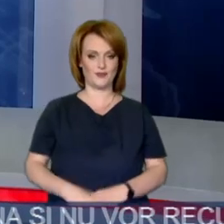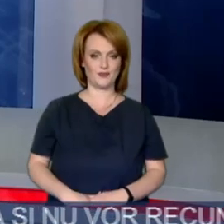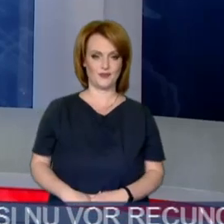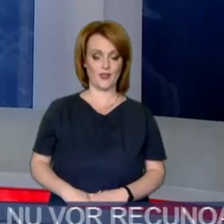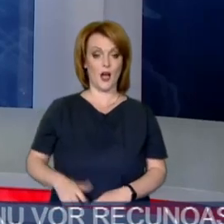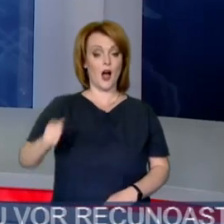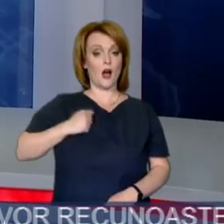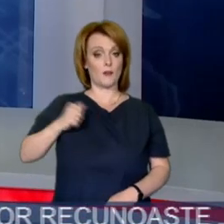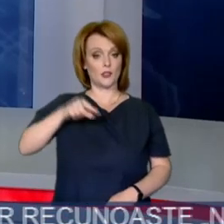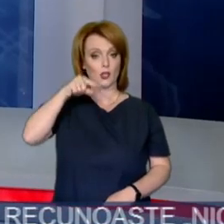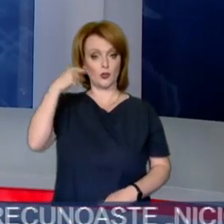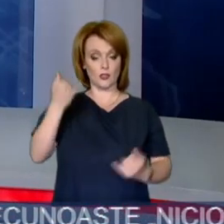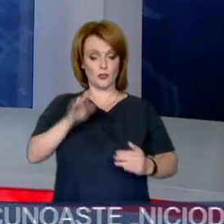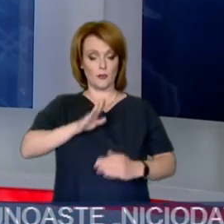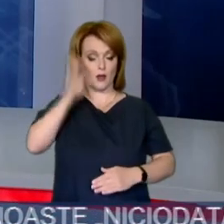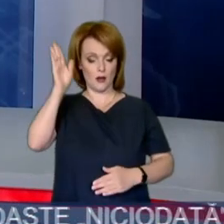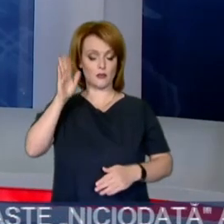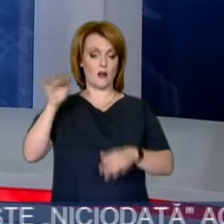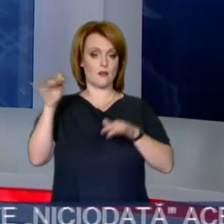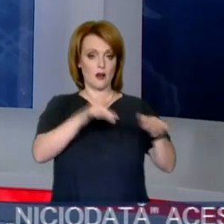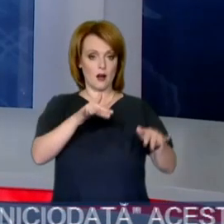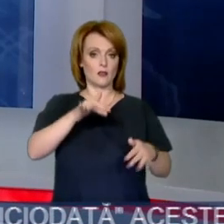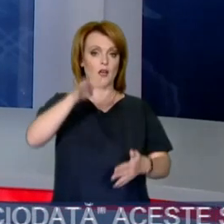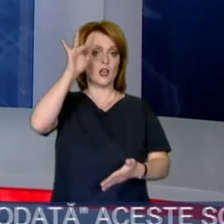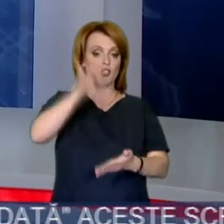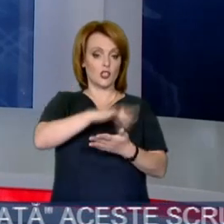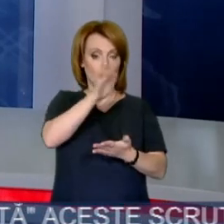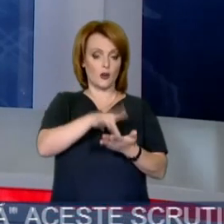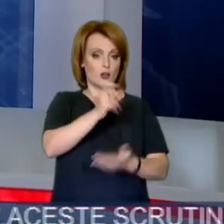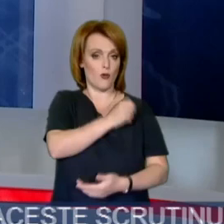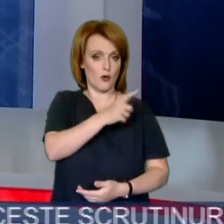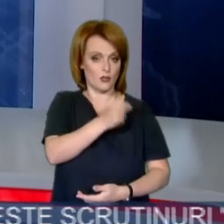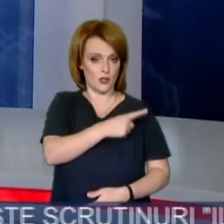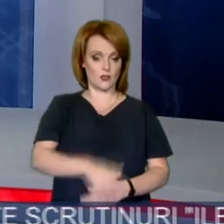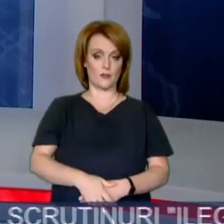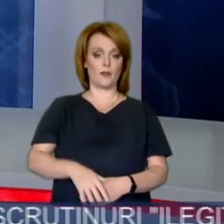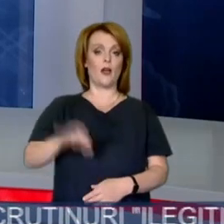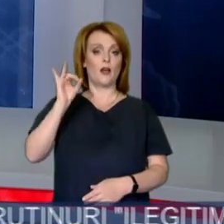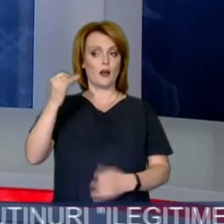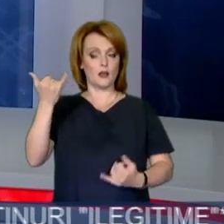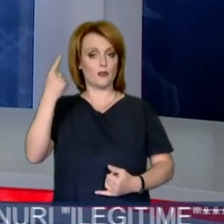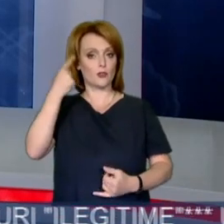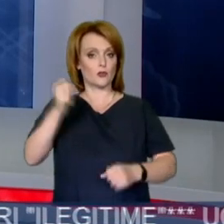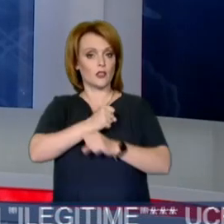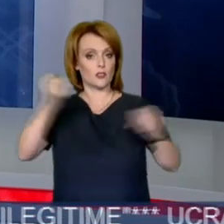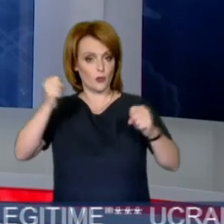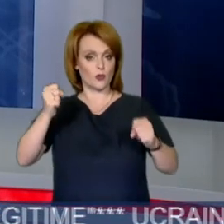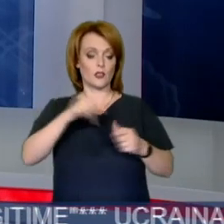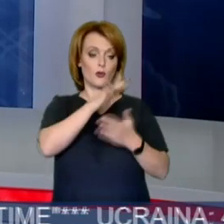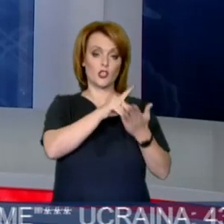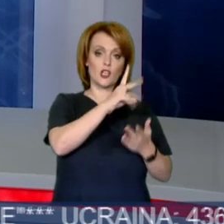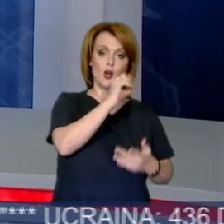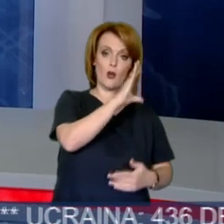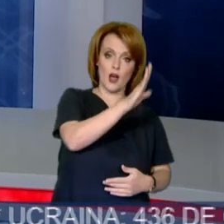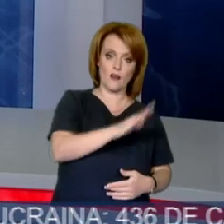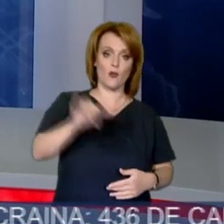armata rusă atacat în această dimineață centrul odesei cu drone Kamikaze totodată explozii au fost auzite în orașele Nicolaev unde